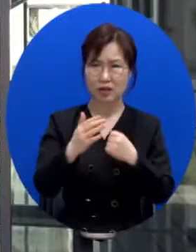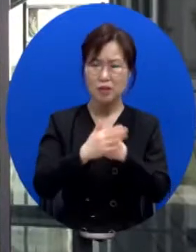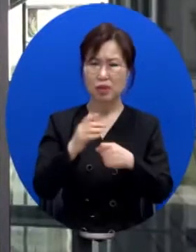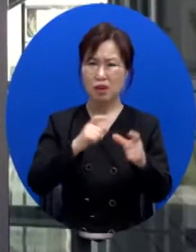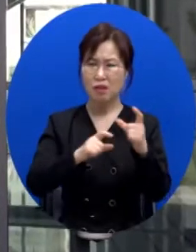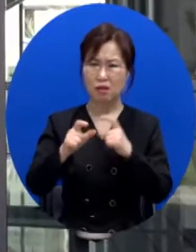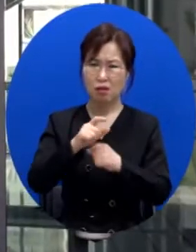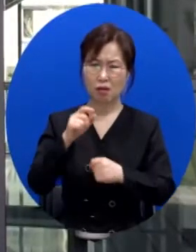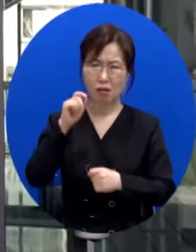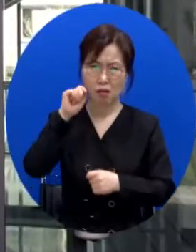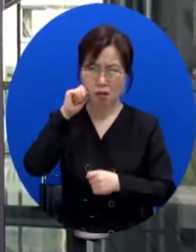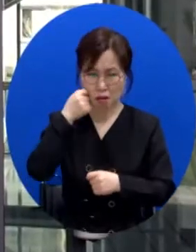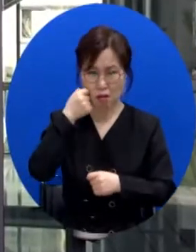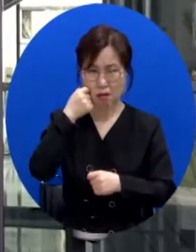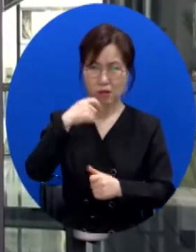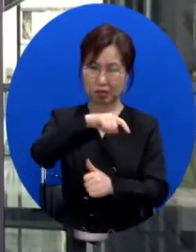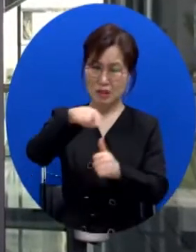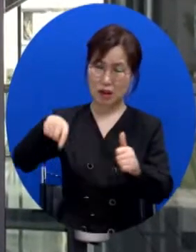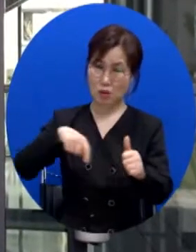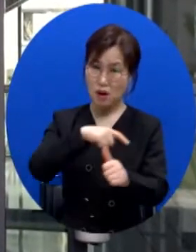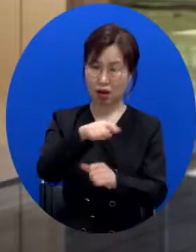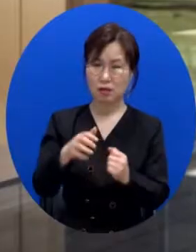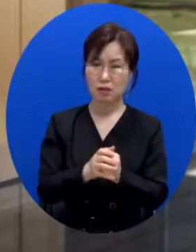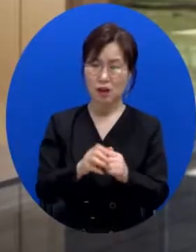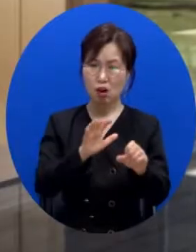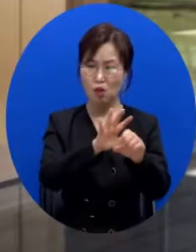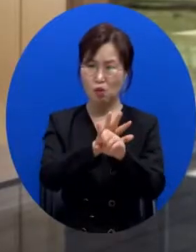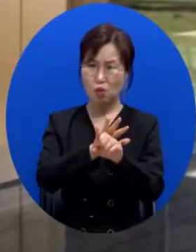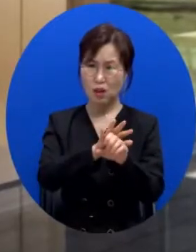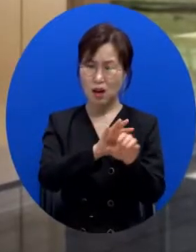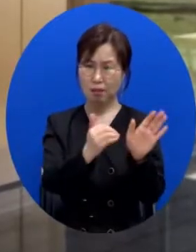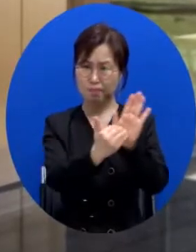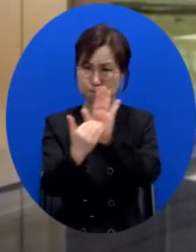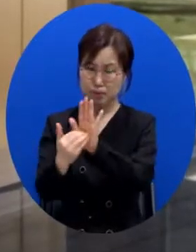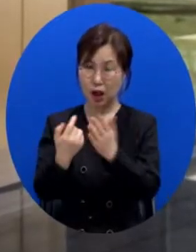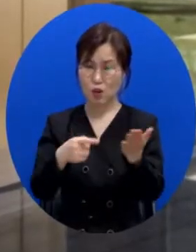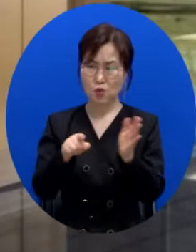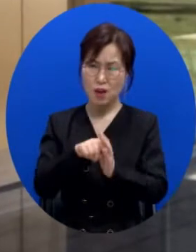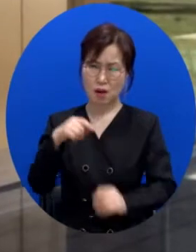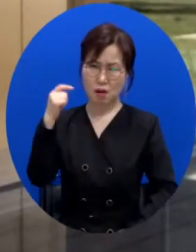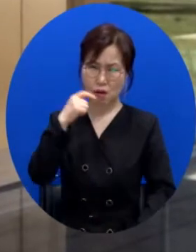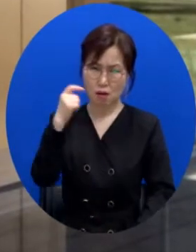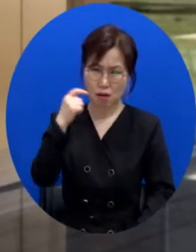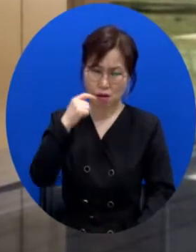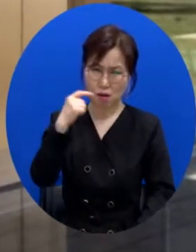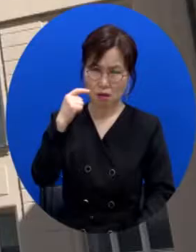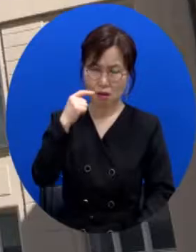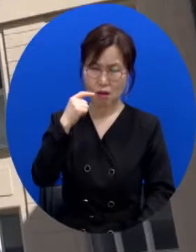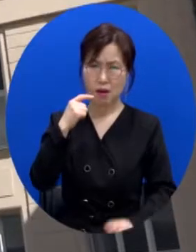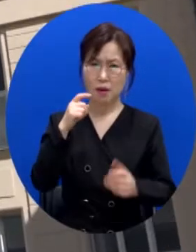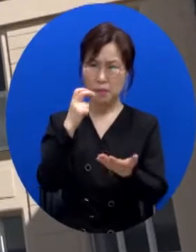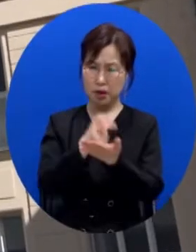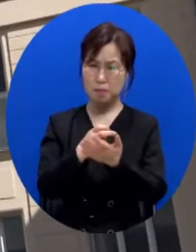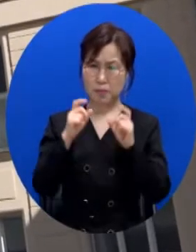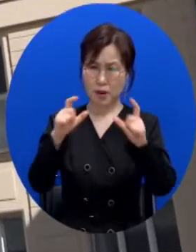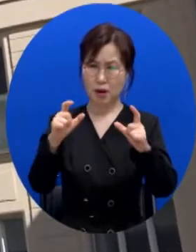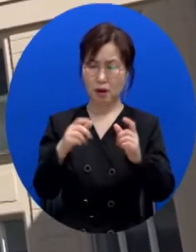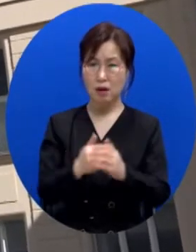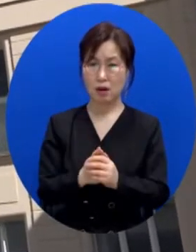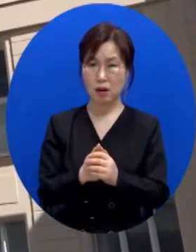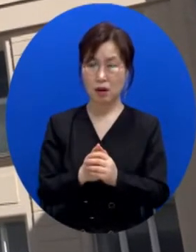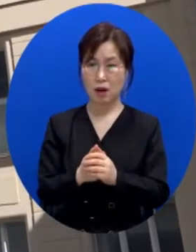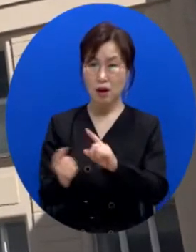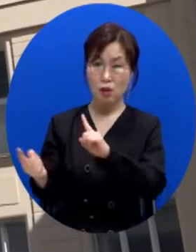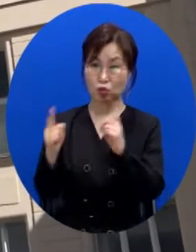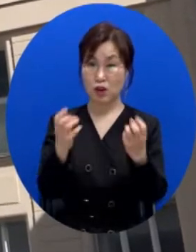되었습니다. 독일 각 지역에서는 코로나19 확산을 막기 위해 초강력 비상조치를 발동했습니다. 부활절 연휴가 끝난